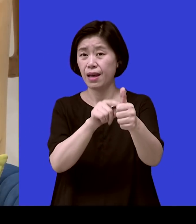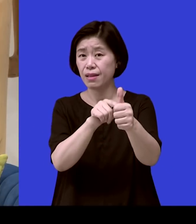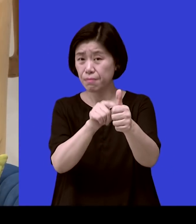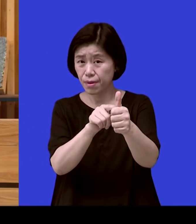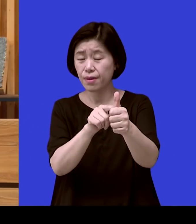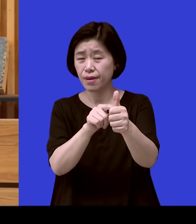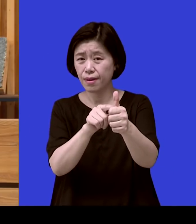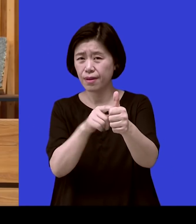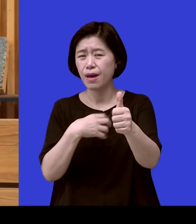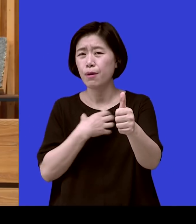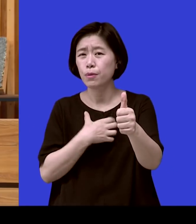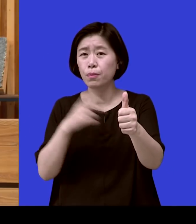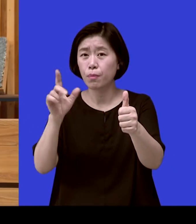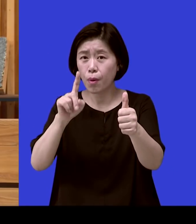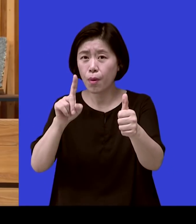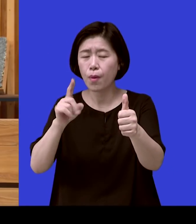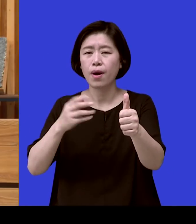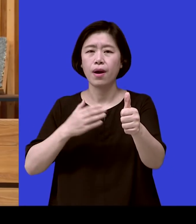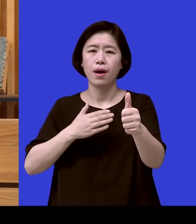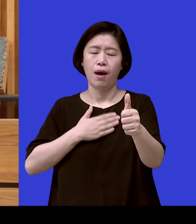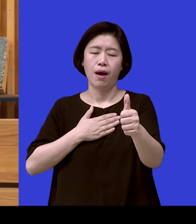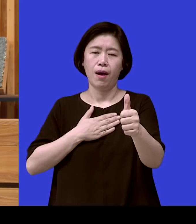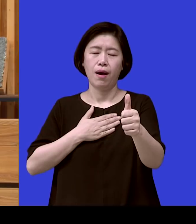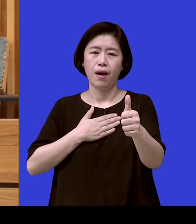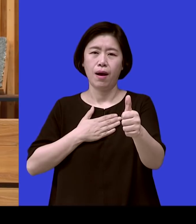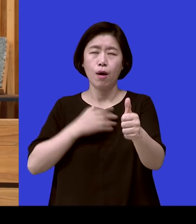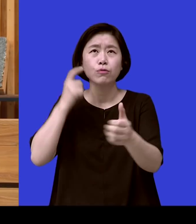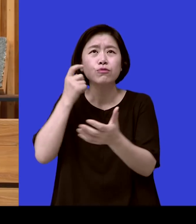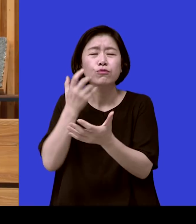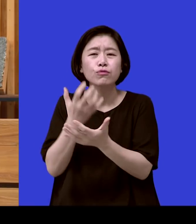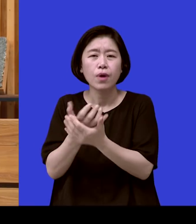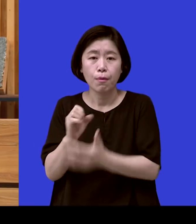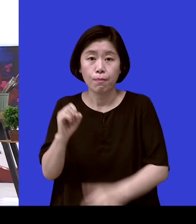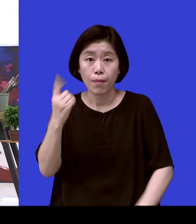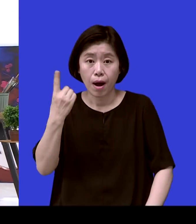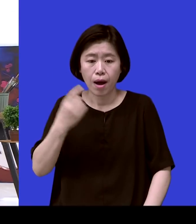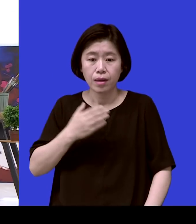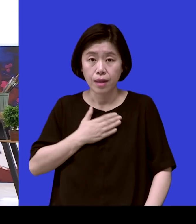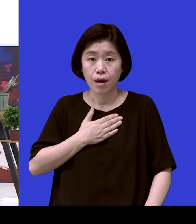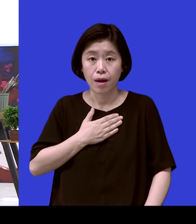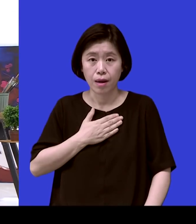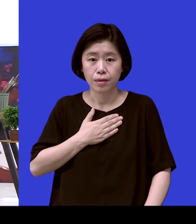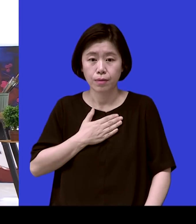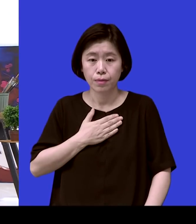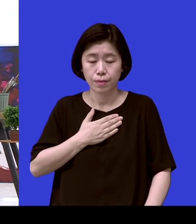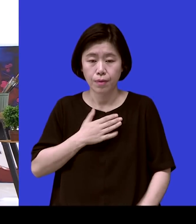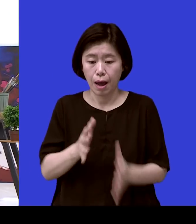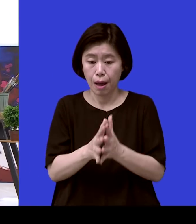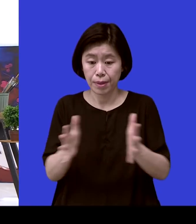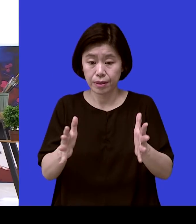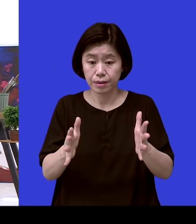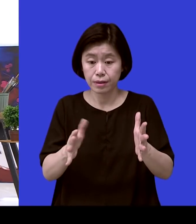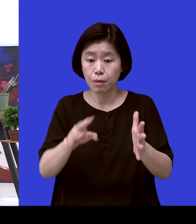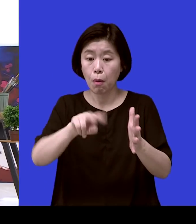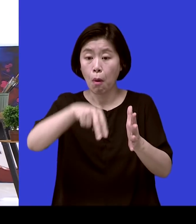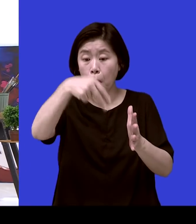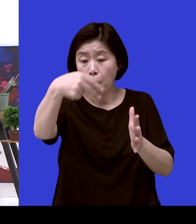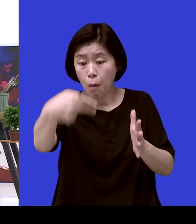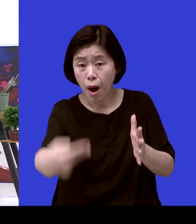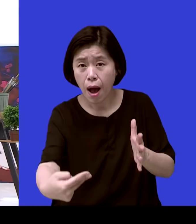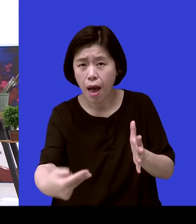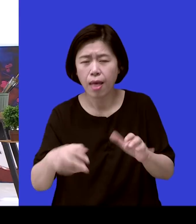엄마도 따라갈까 봐 남편이 거기 늘 서 있었다고 하더라고요. 근데 정말 그렇게